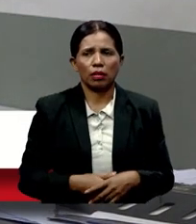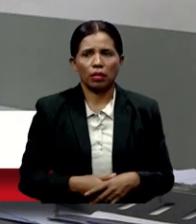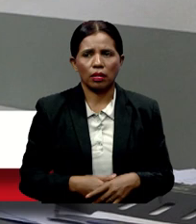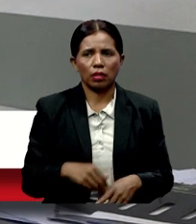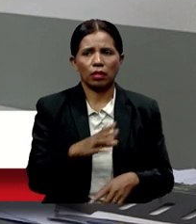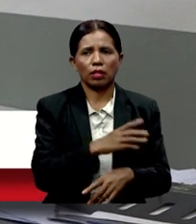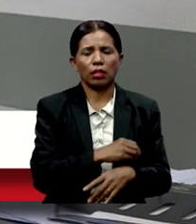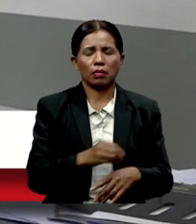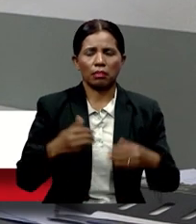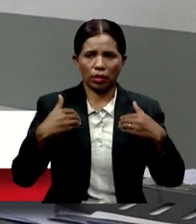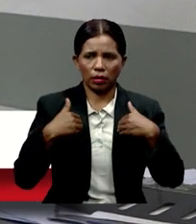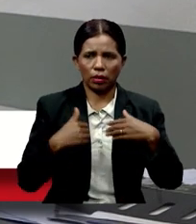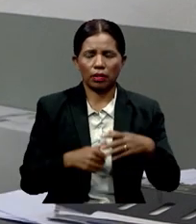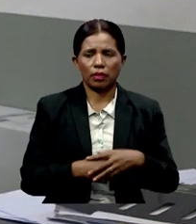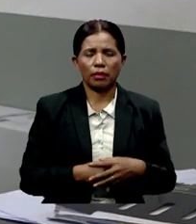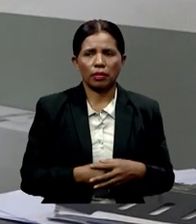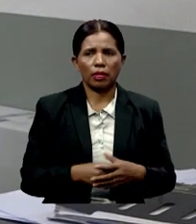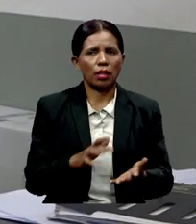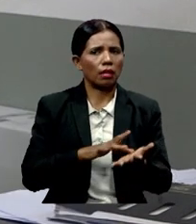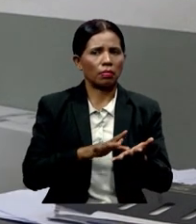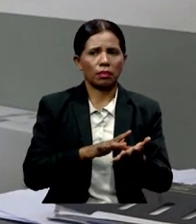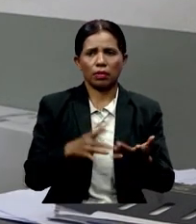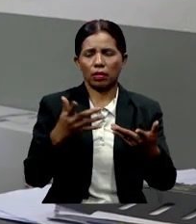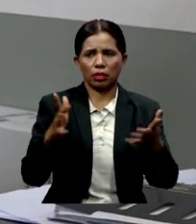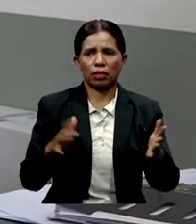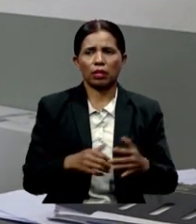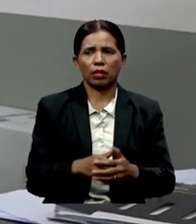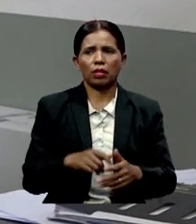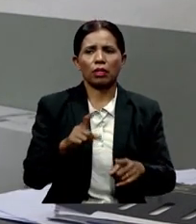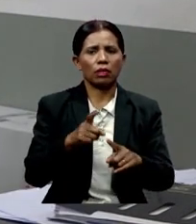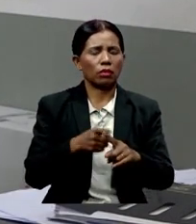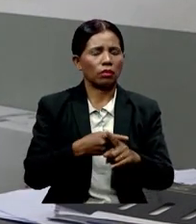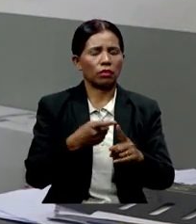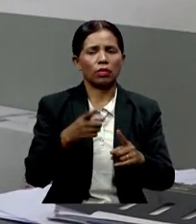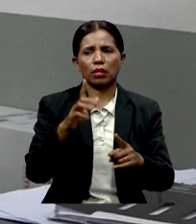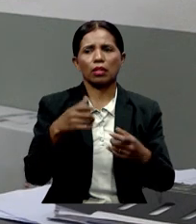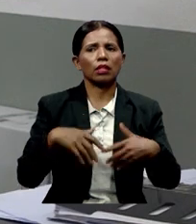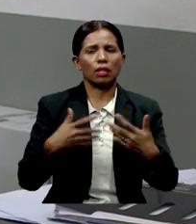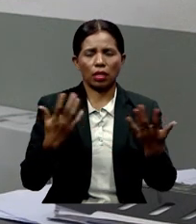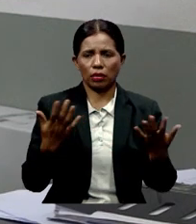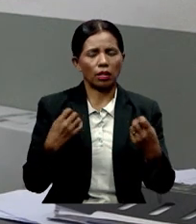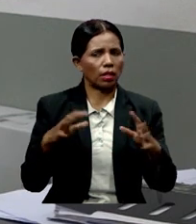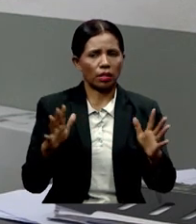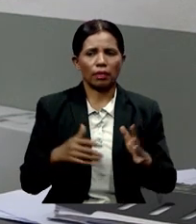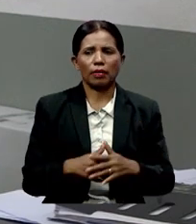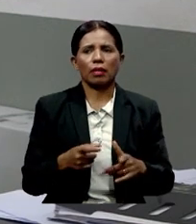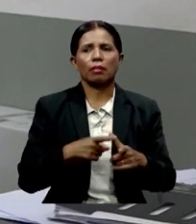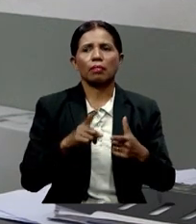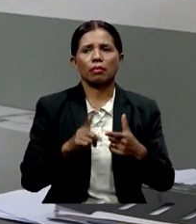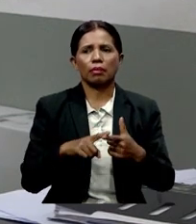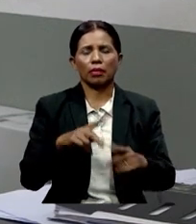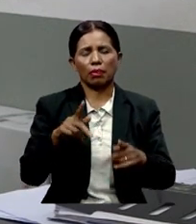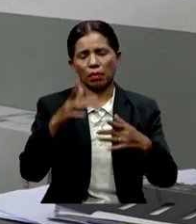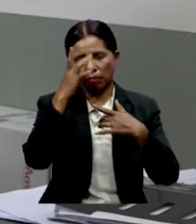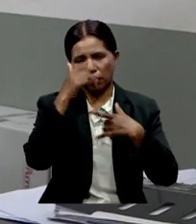kaptopril mak lah iha. Nek kaptopril lah iha. Sing kaptopril ku aja pula nih rau nani lah iha. Aku rada. Mabe iha pasien balong ku